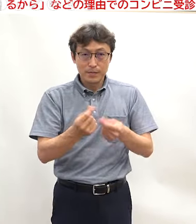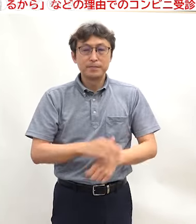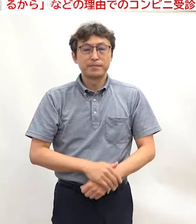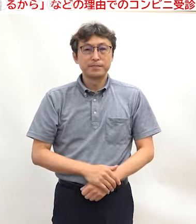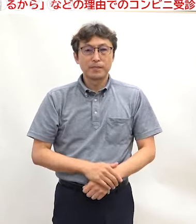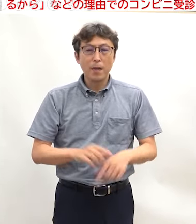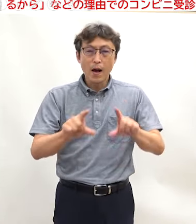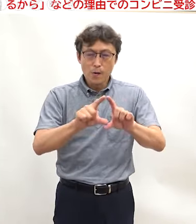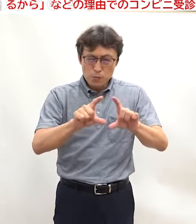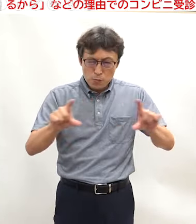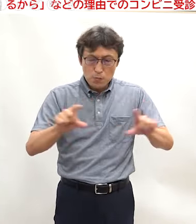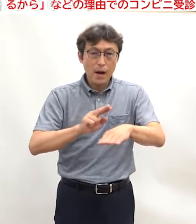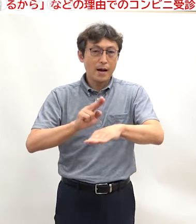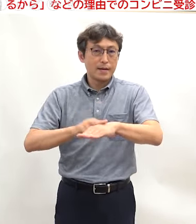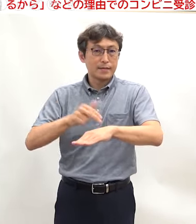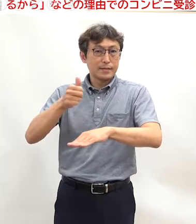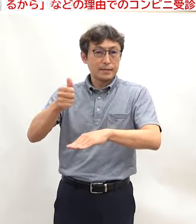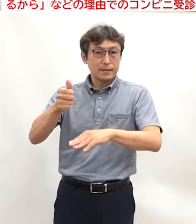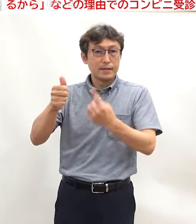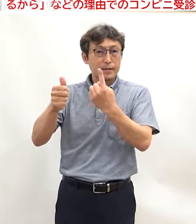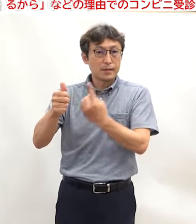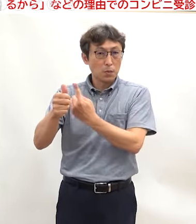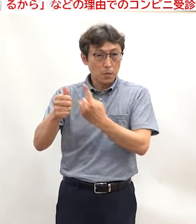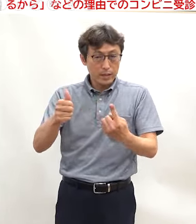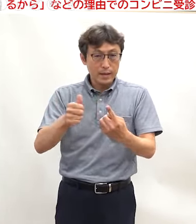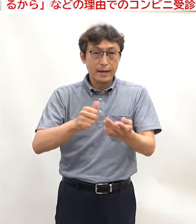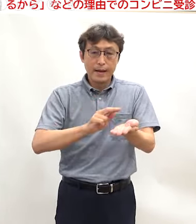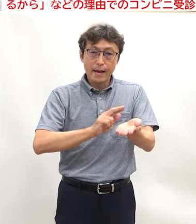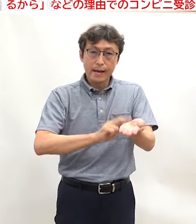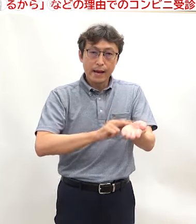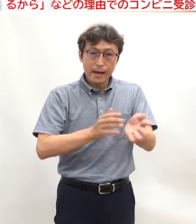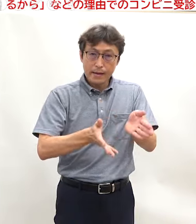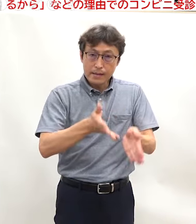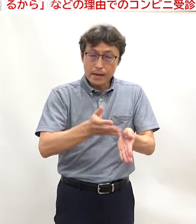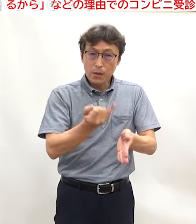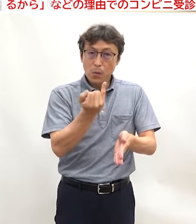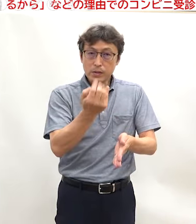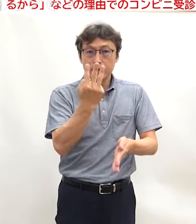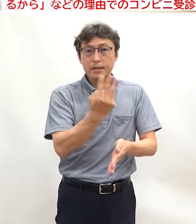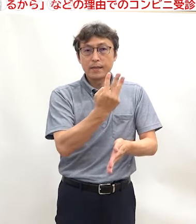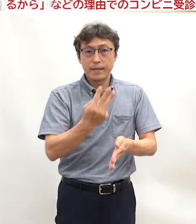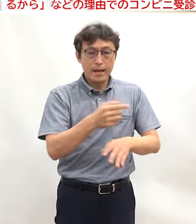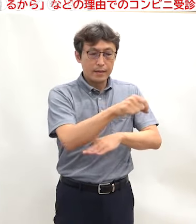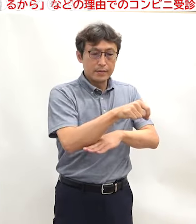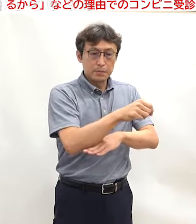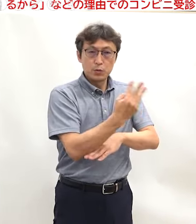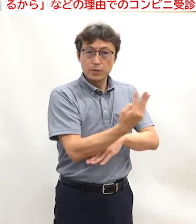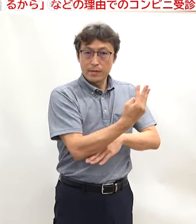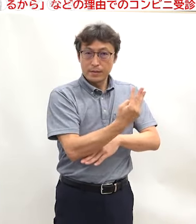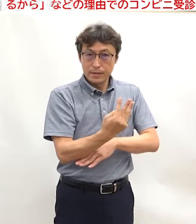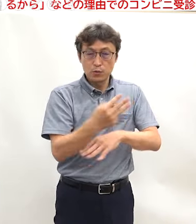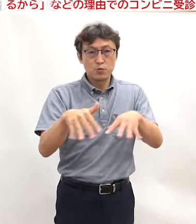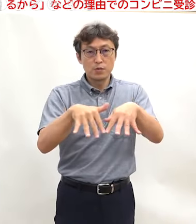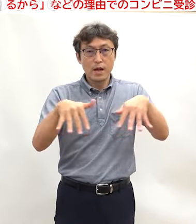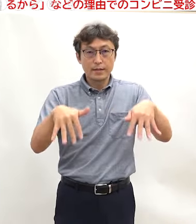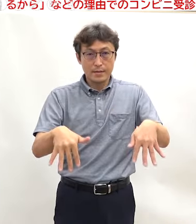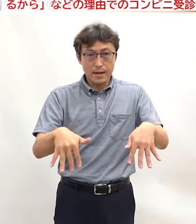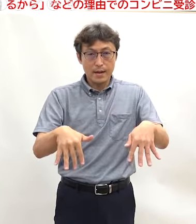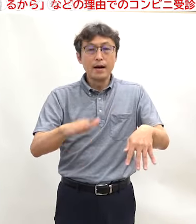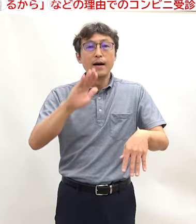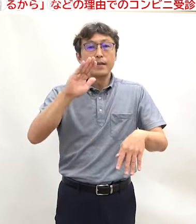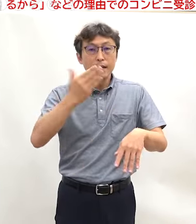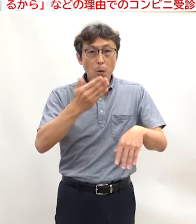1名、そして看護師3名、事務職3名という対応をいたしますが、インフ